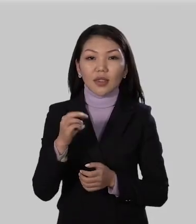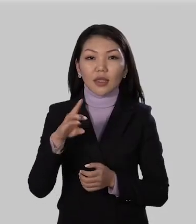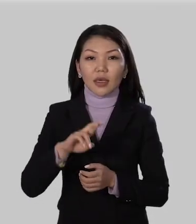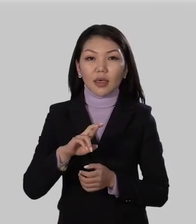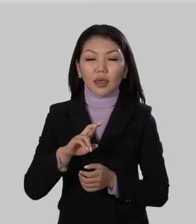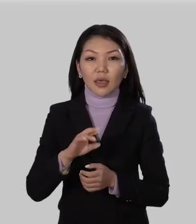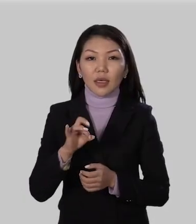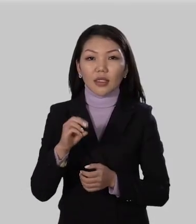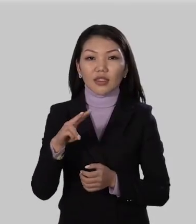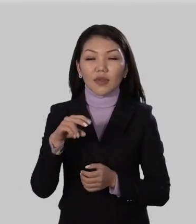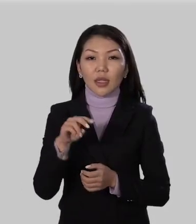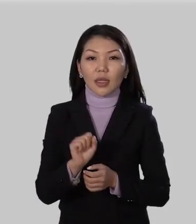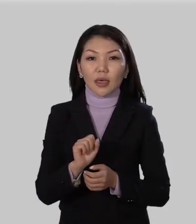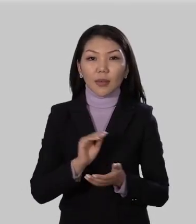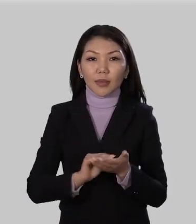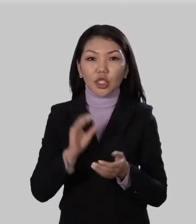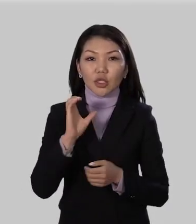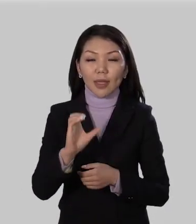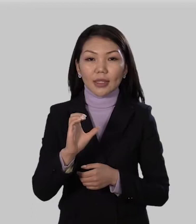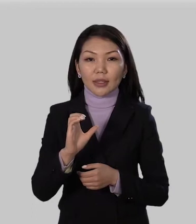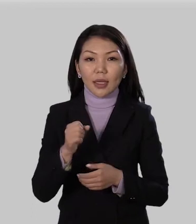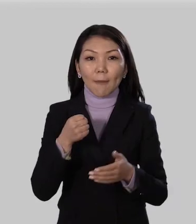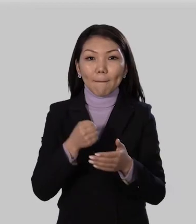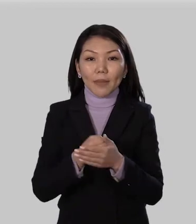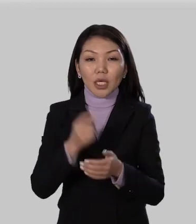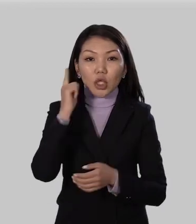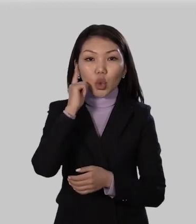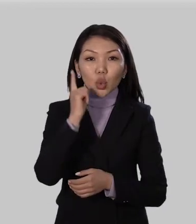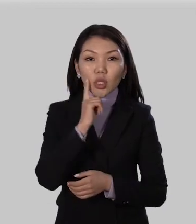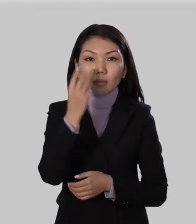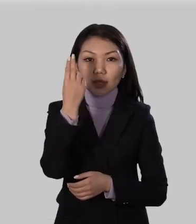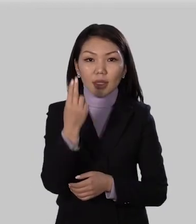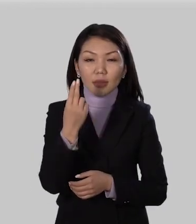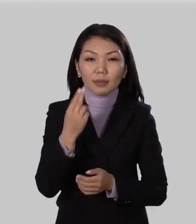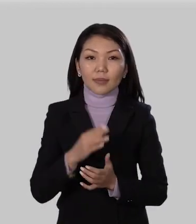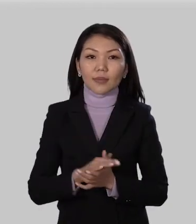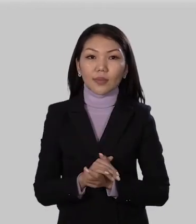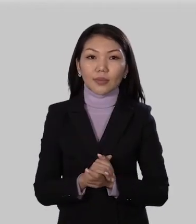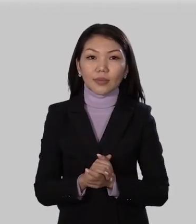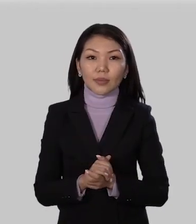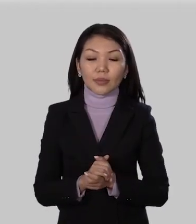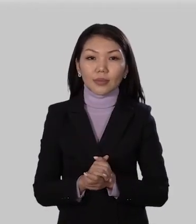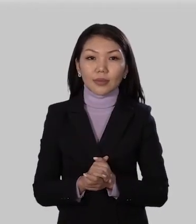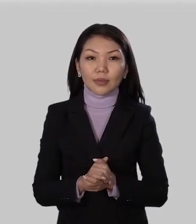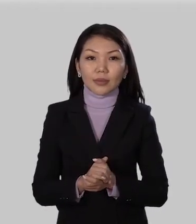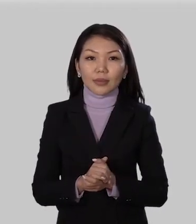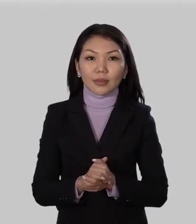Расцветая. Расцвела. Пишем «с» перед глухим «ц».